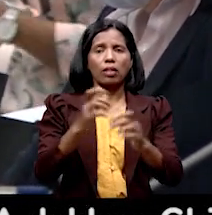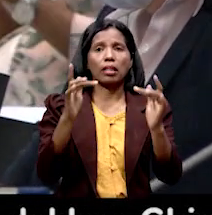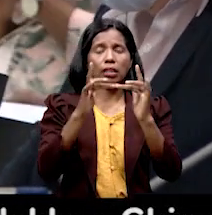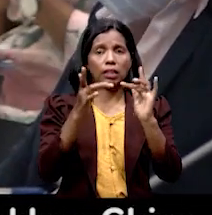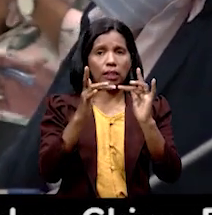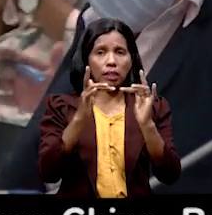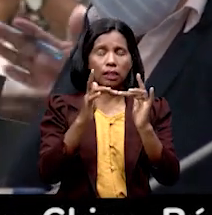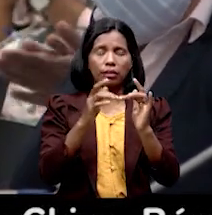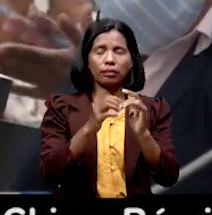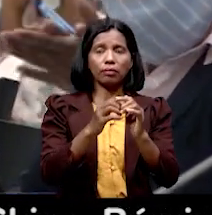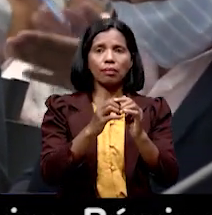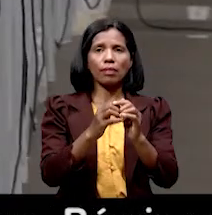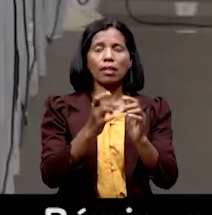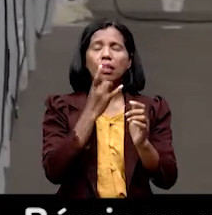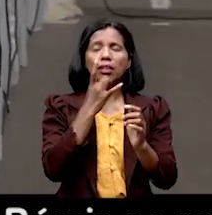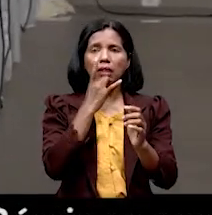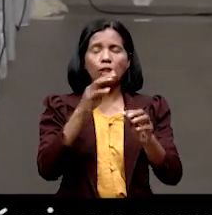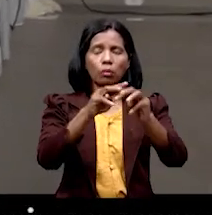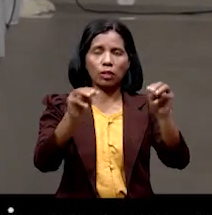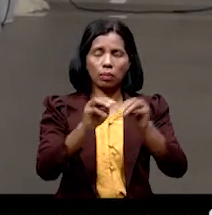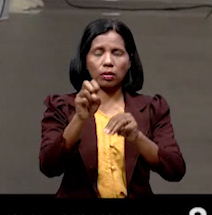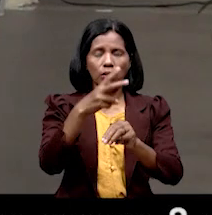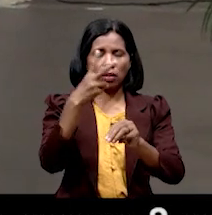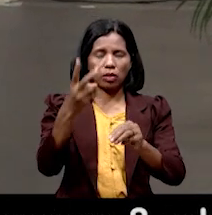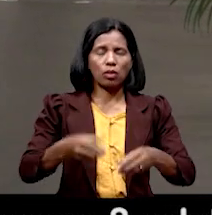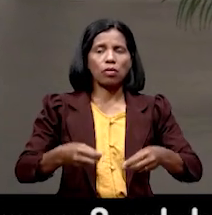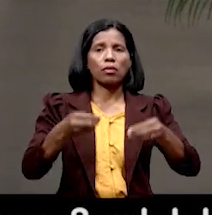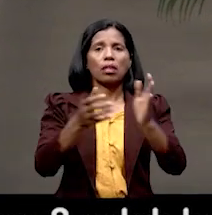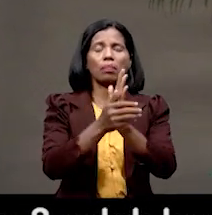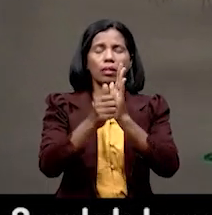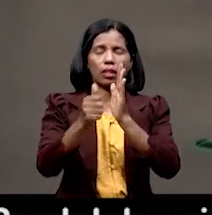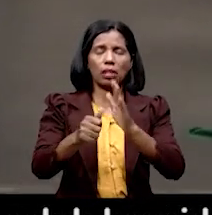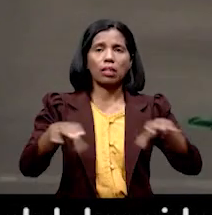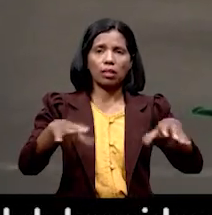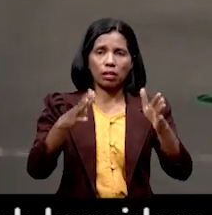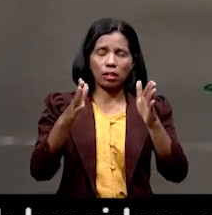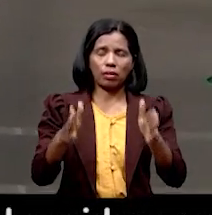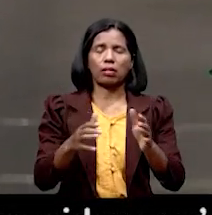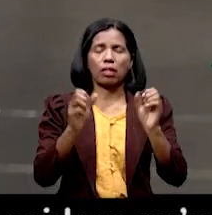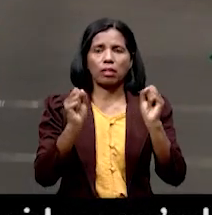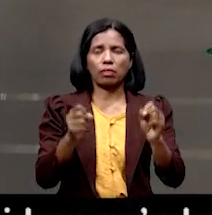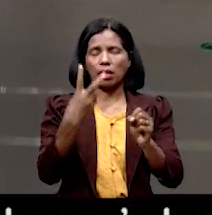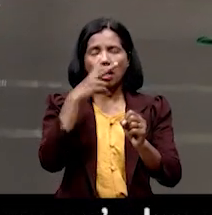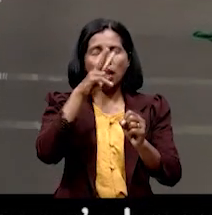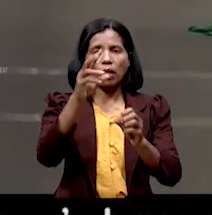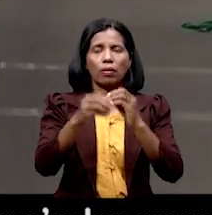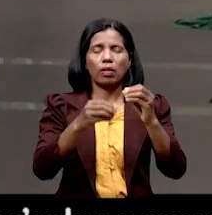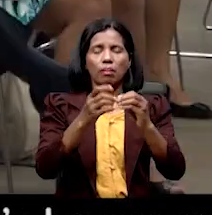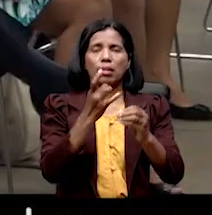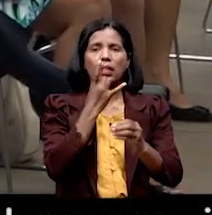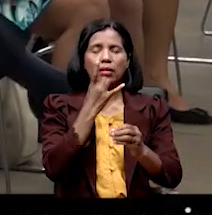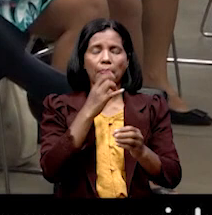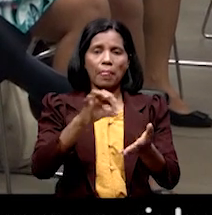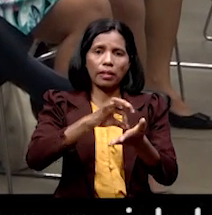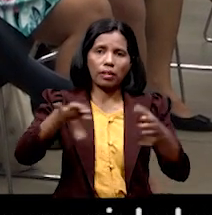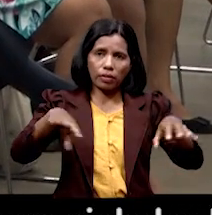sanulu răsânrua no fortalecimentu capacitate empresa electricitate Timor Leste atu zer rede electrica. Asina acordo